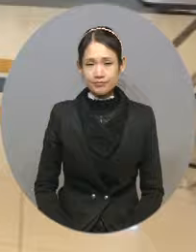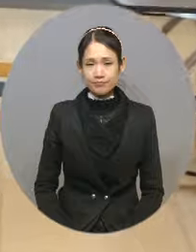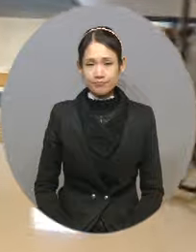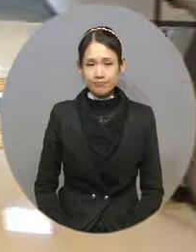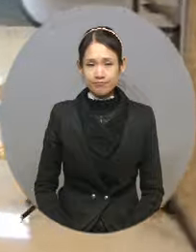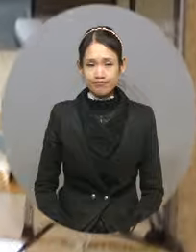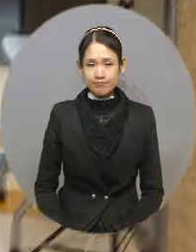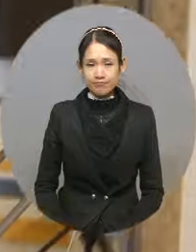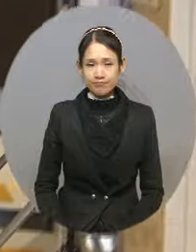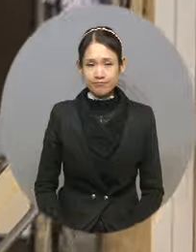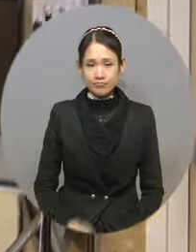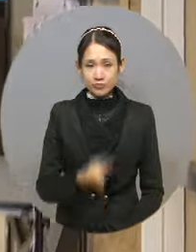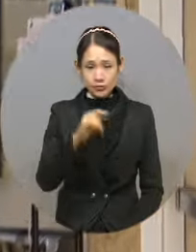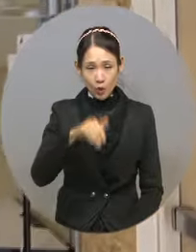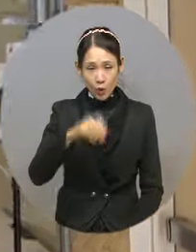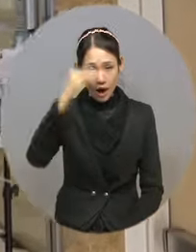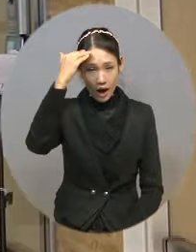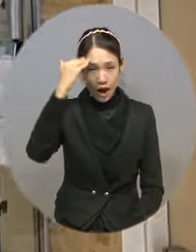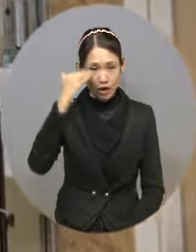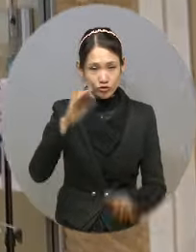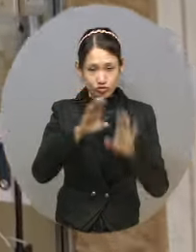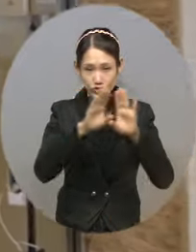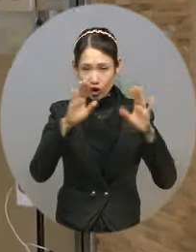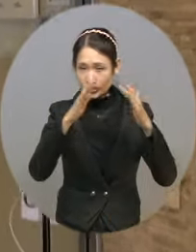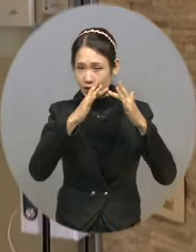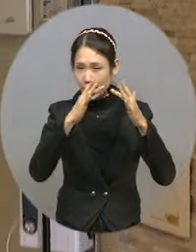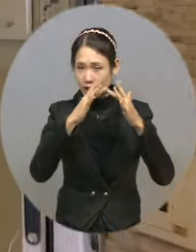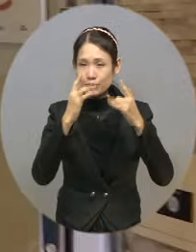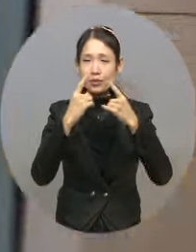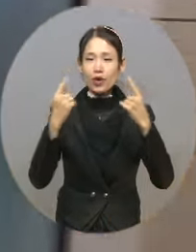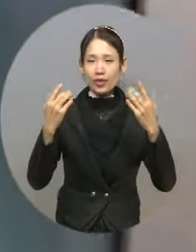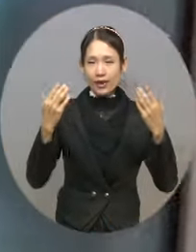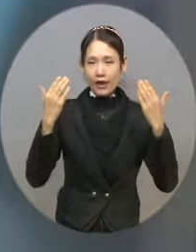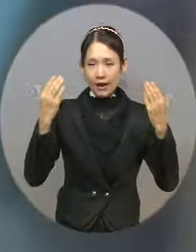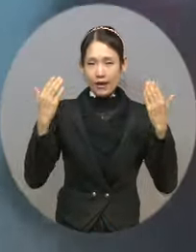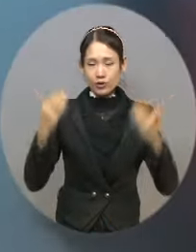네, 여기가 한국열린사이버대학교고요.